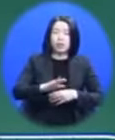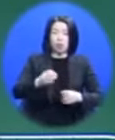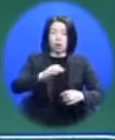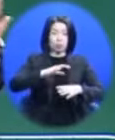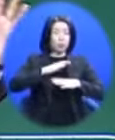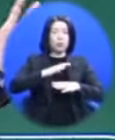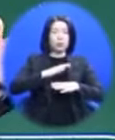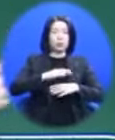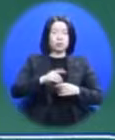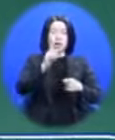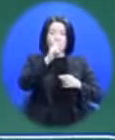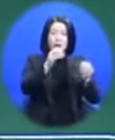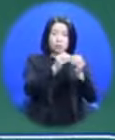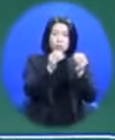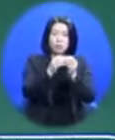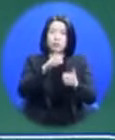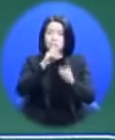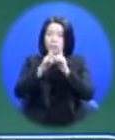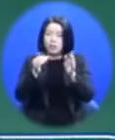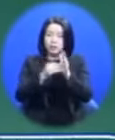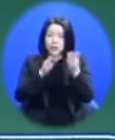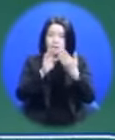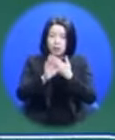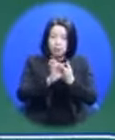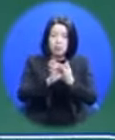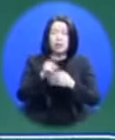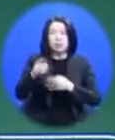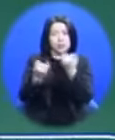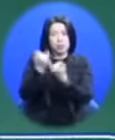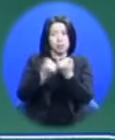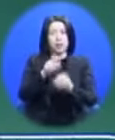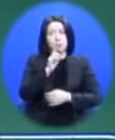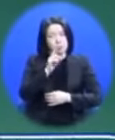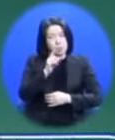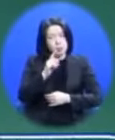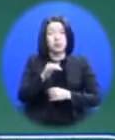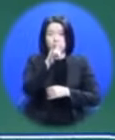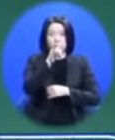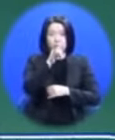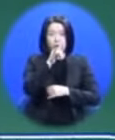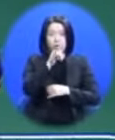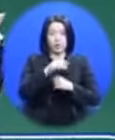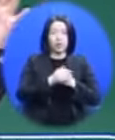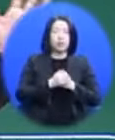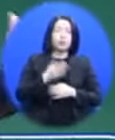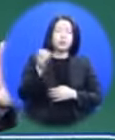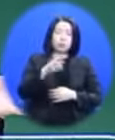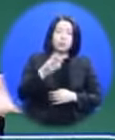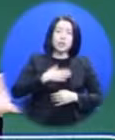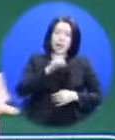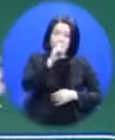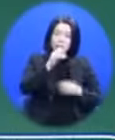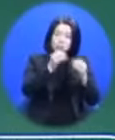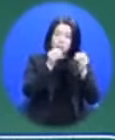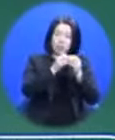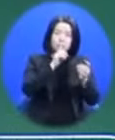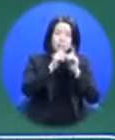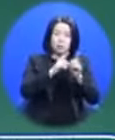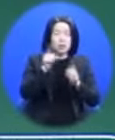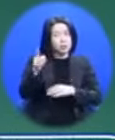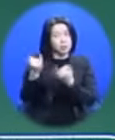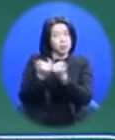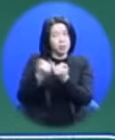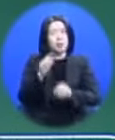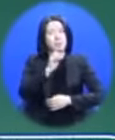제가 한 문장을 말하면 그 자매가 또 뭐라 뭐라고 이야기를 하는 거예요. 또 제가 한 문장을 이야기하면 그 자매가 뭐라